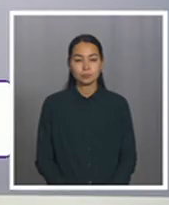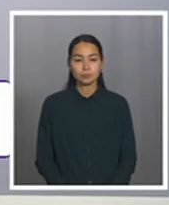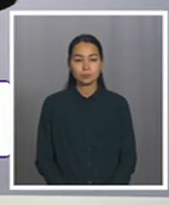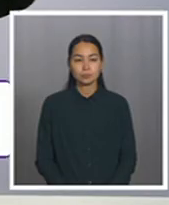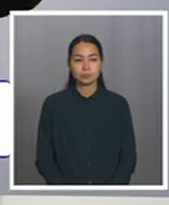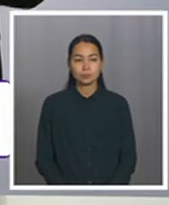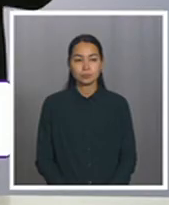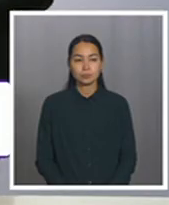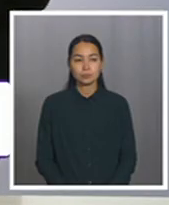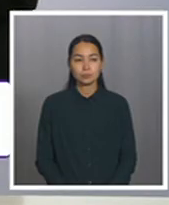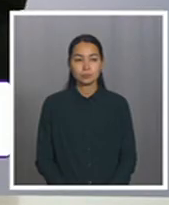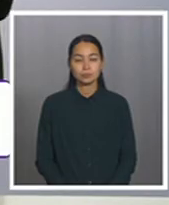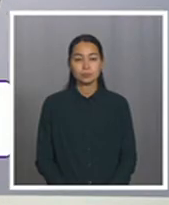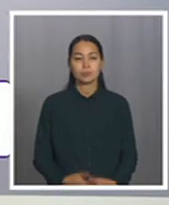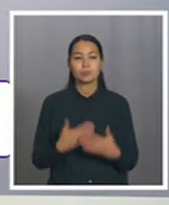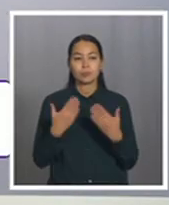Ал енді осы тапсырмаға назар